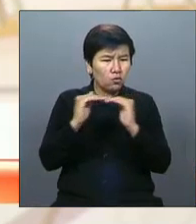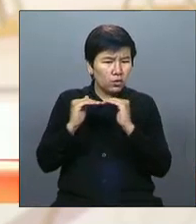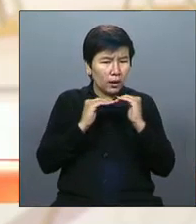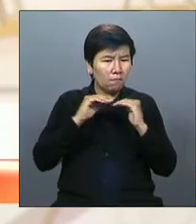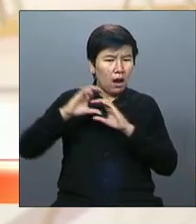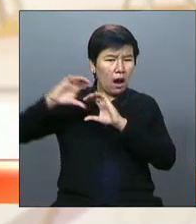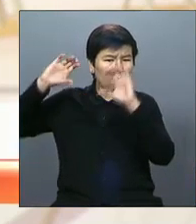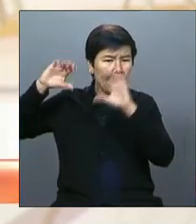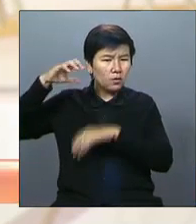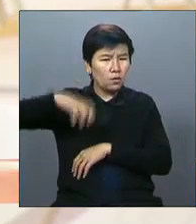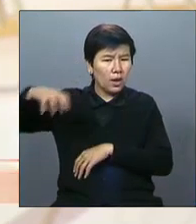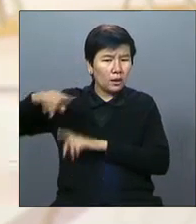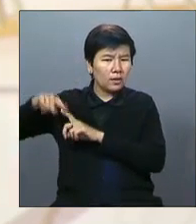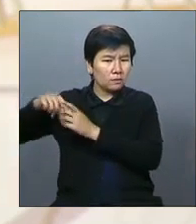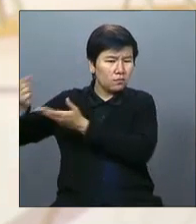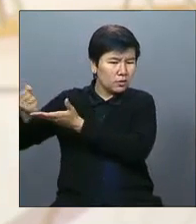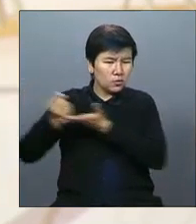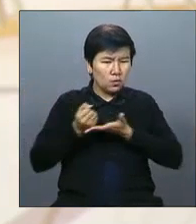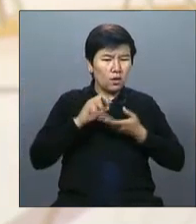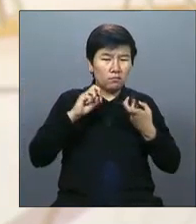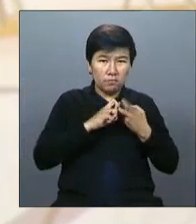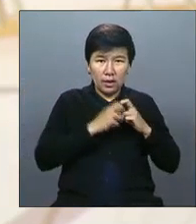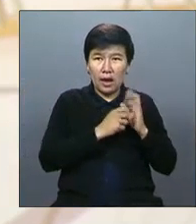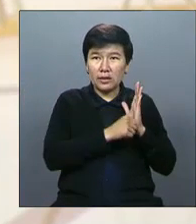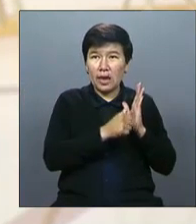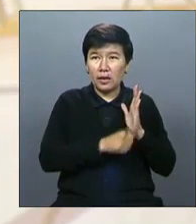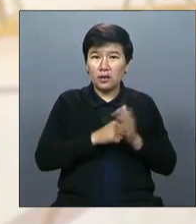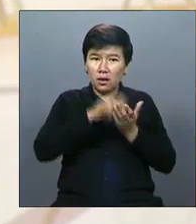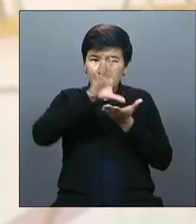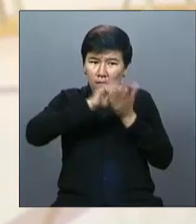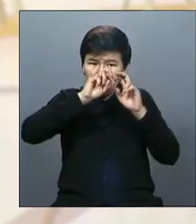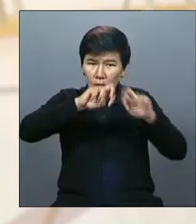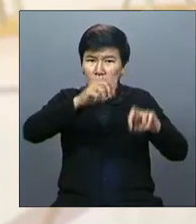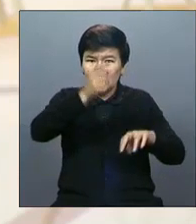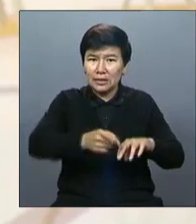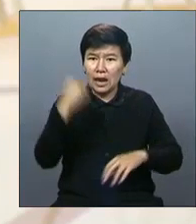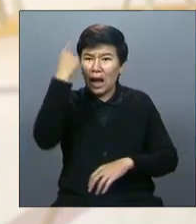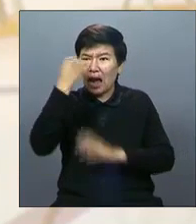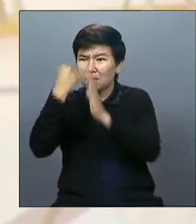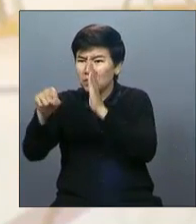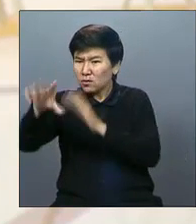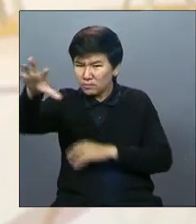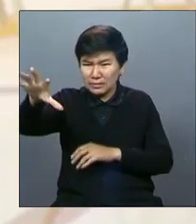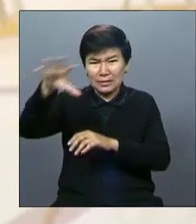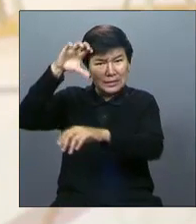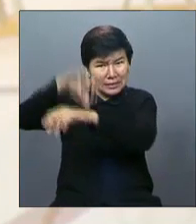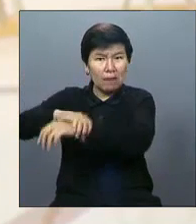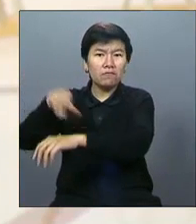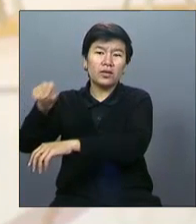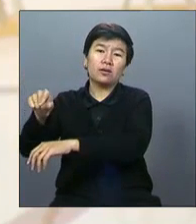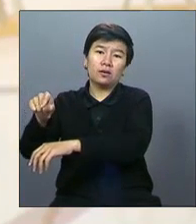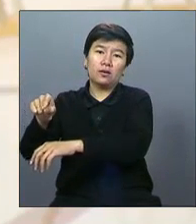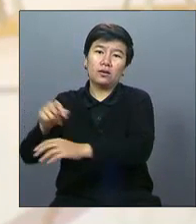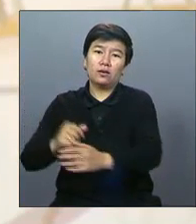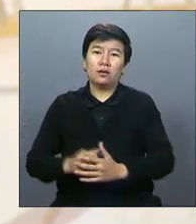ค่ะที่จะขึ้นมาแก้ไขหาความจริงแล้วก็หาตัวผู้ทำผิดมาลงโทษมันเป็นยุคสมัยให